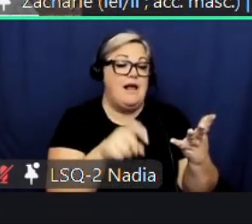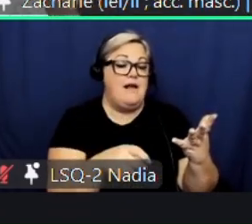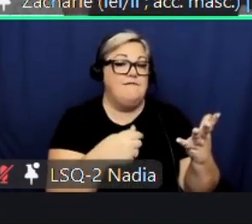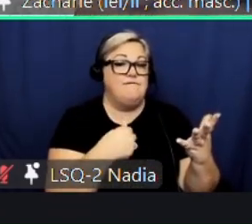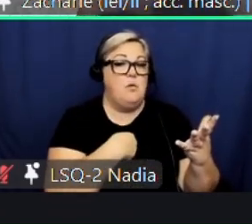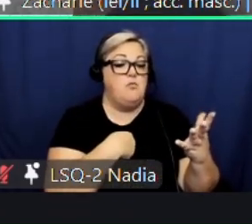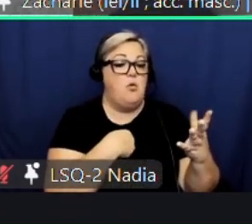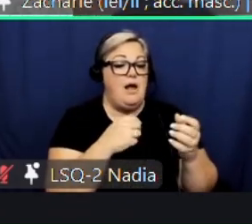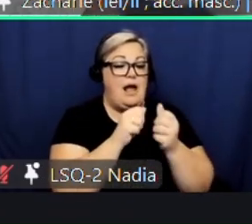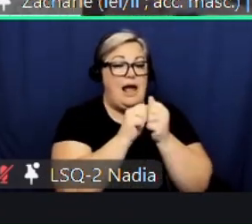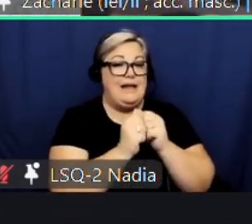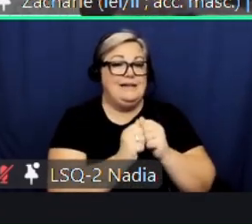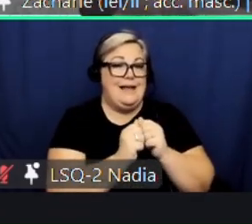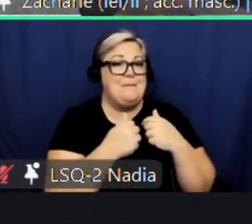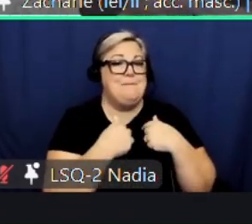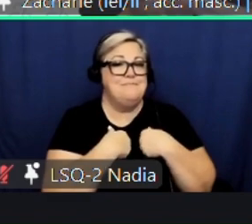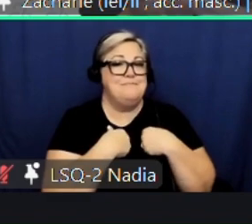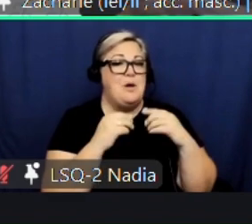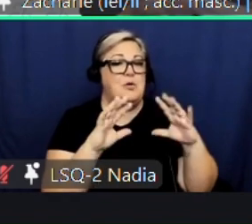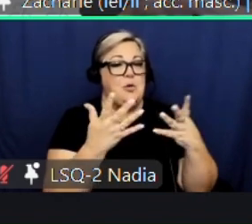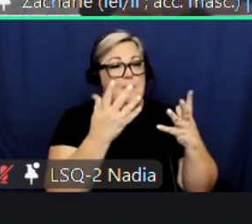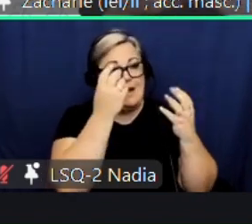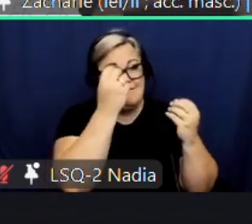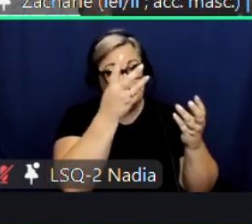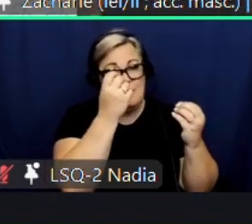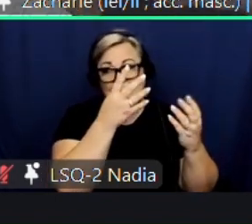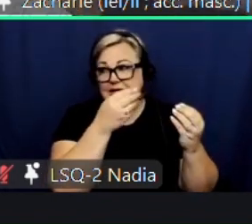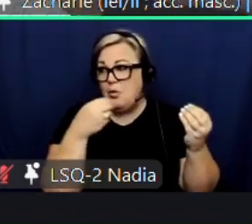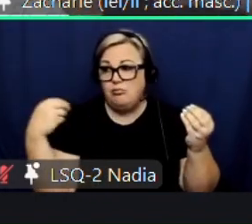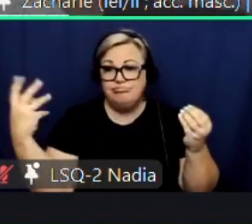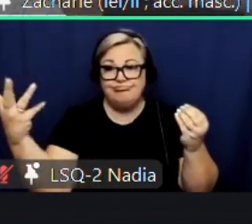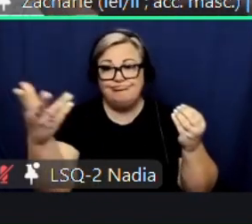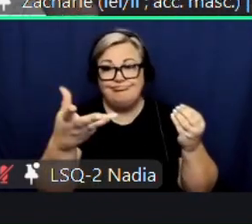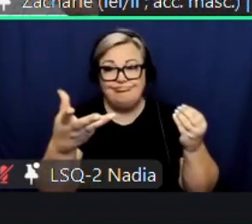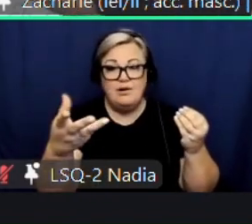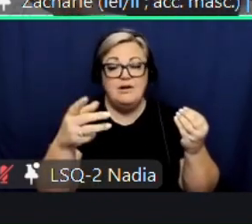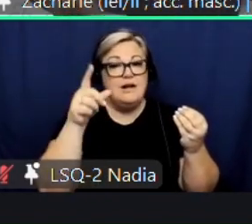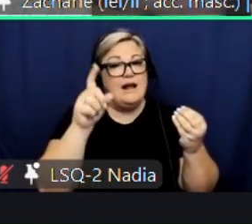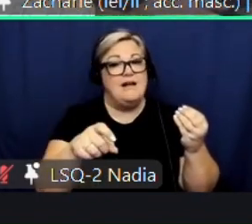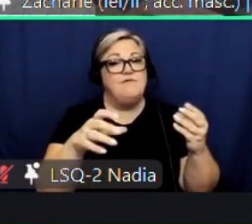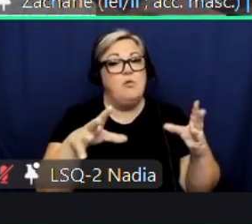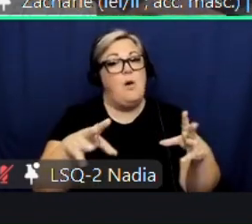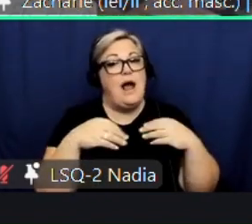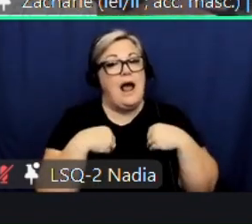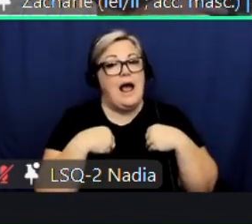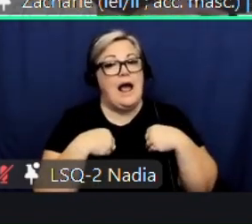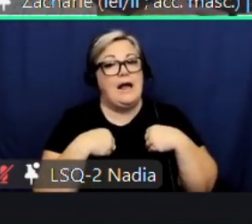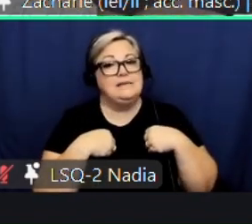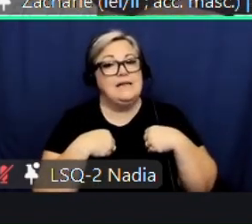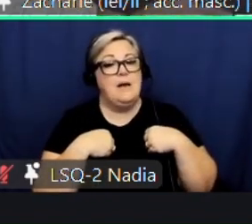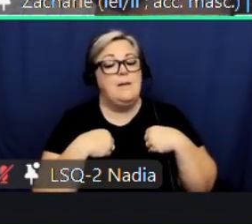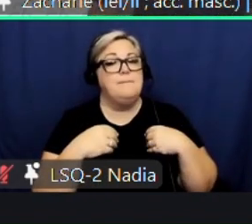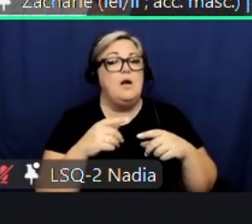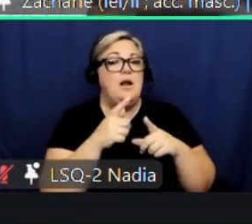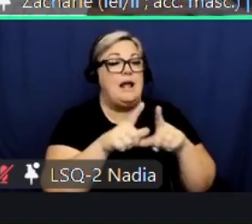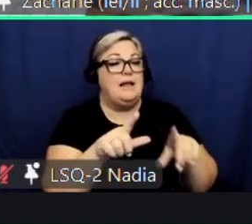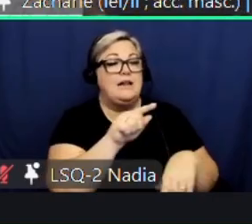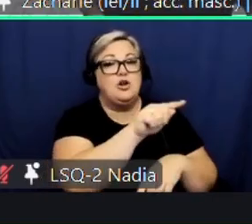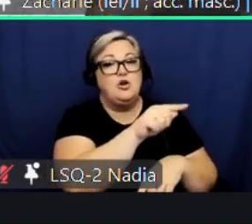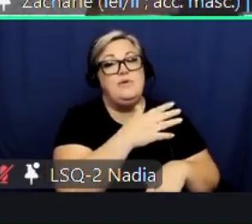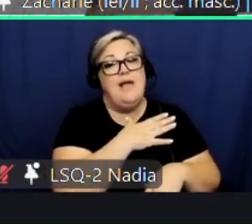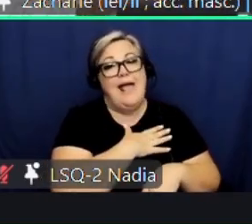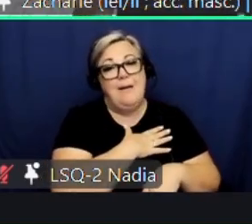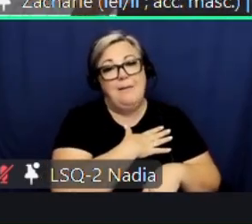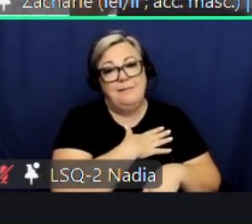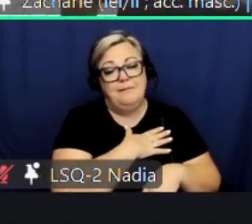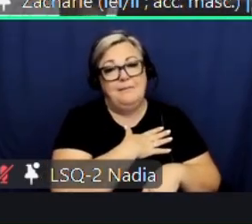approche générale et la manière dont l'information est partagée. On veut certainement adopter le langage privilégié par la personne,